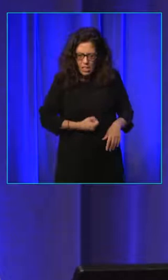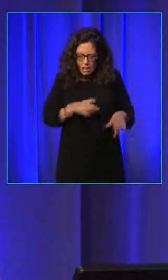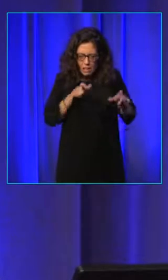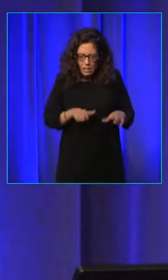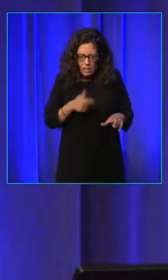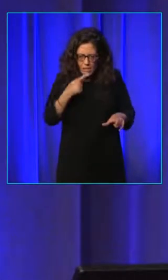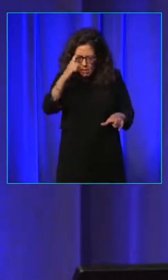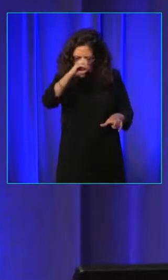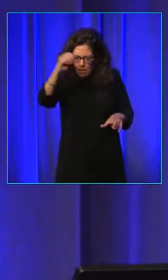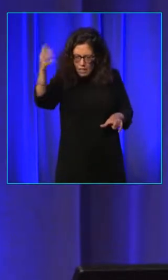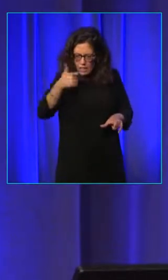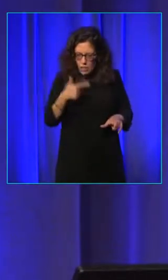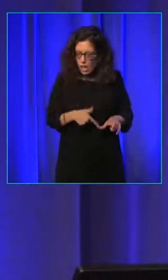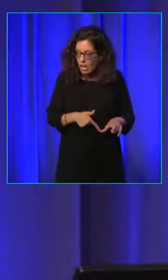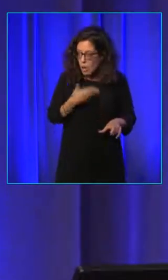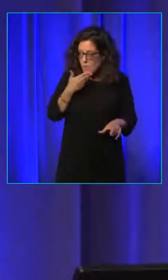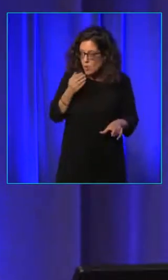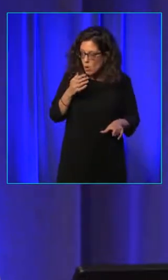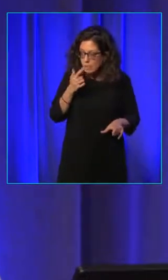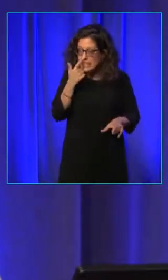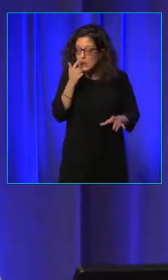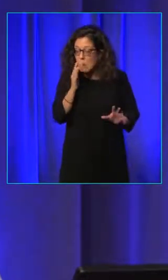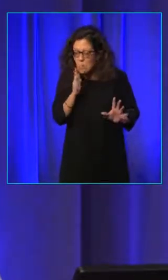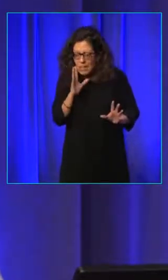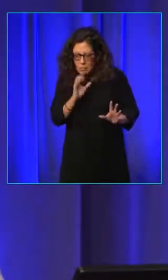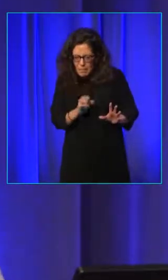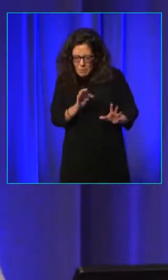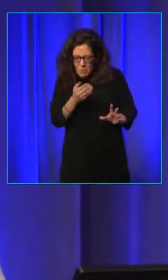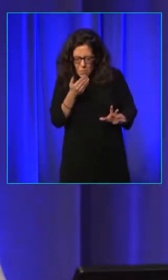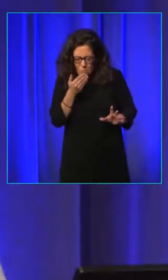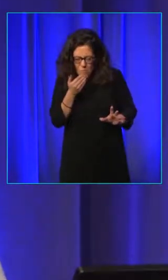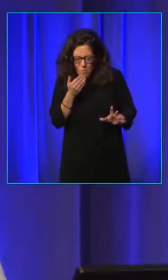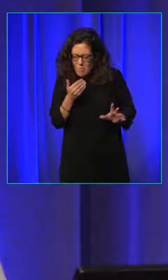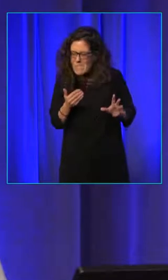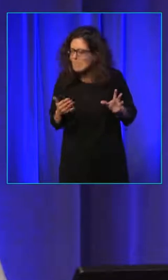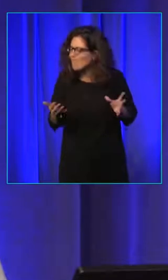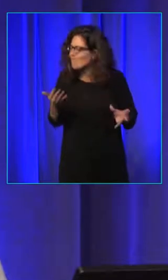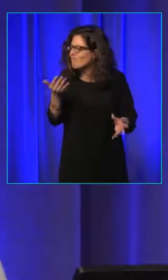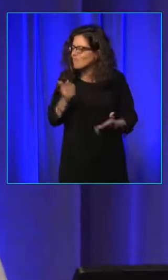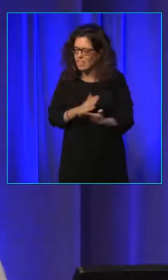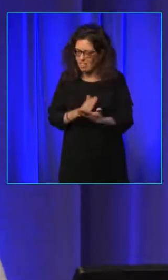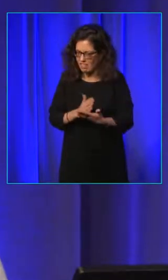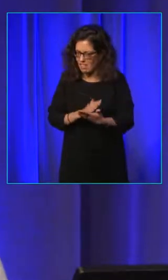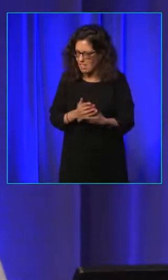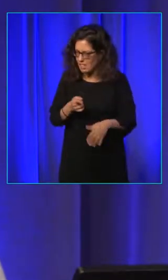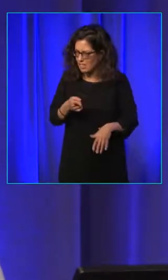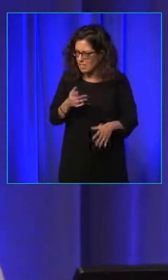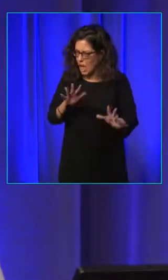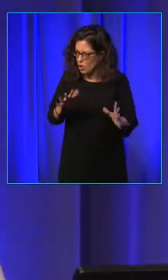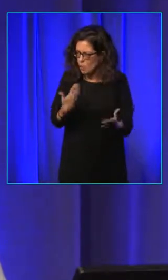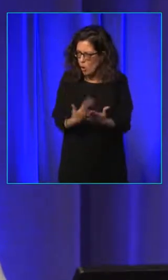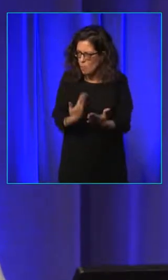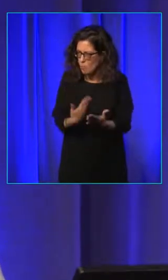au moment 10 minutes avant où il n'y avait pas. Mais on s'est interrogé sur comment on pourrait objectiver